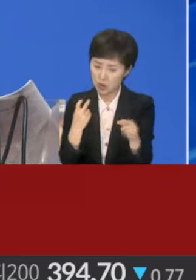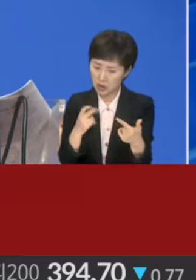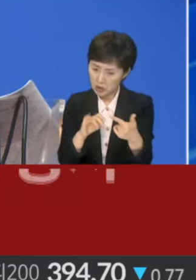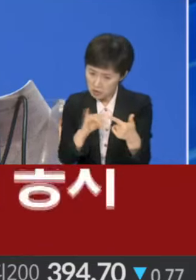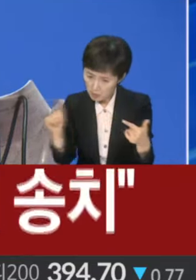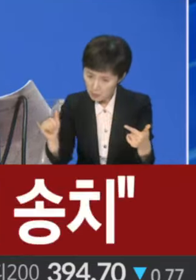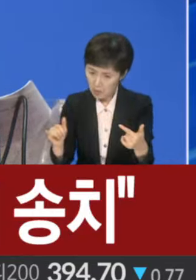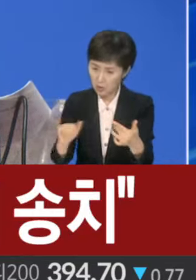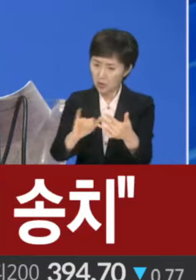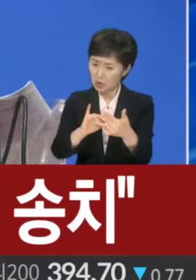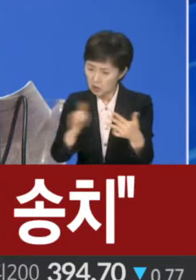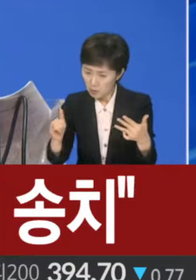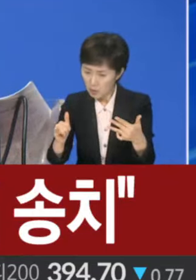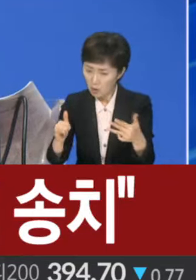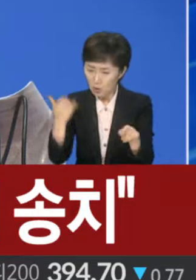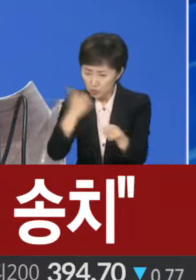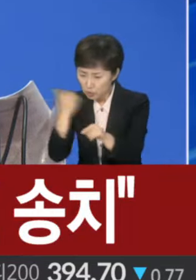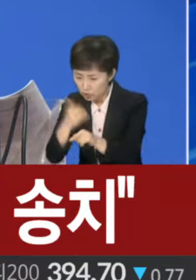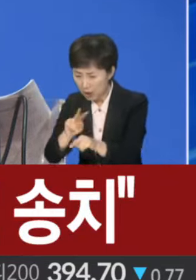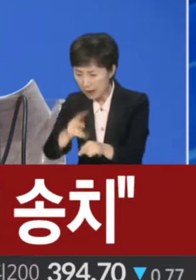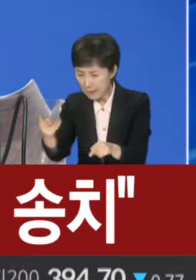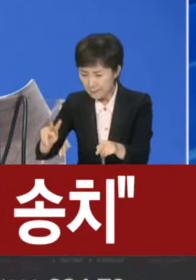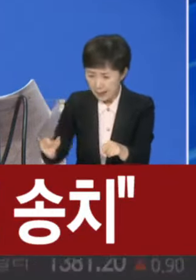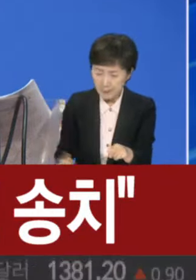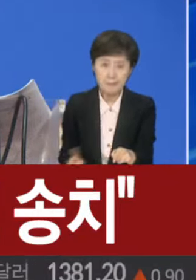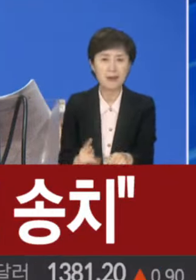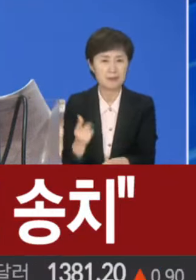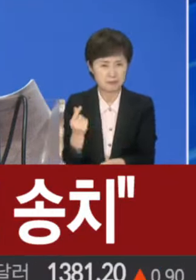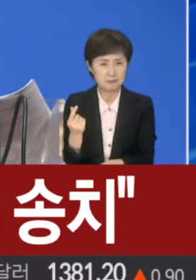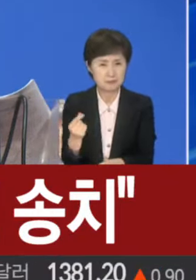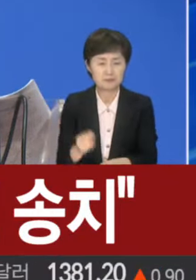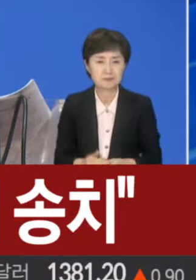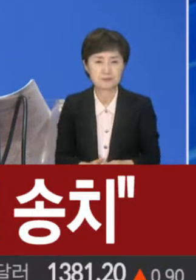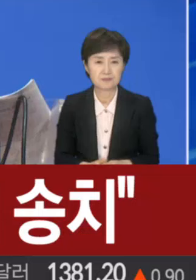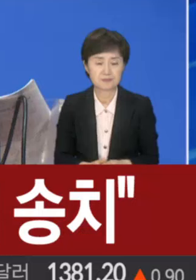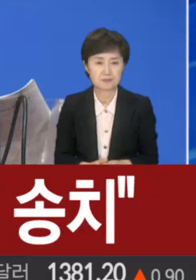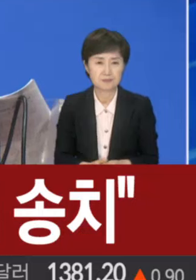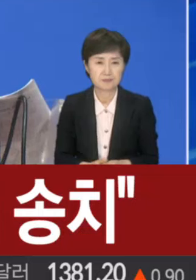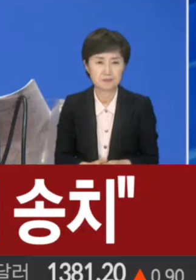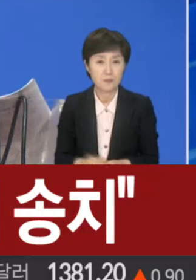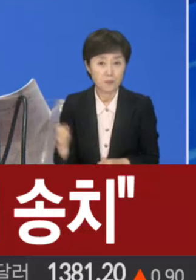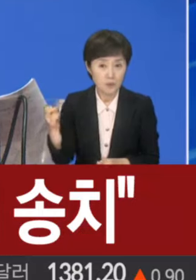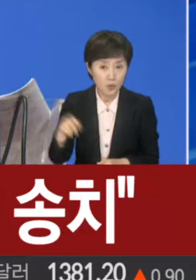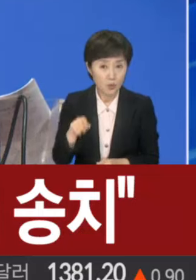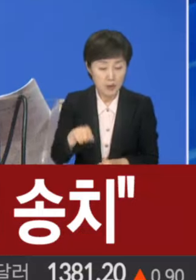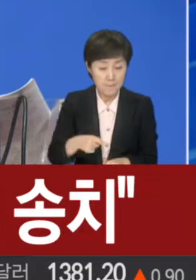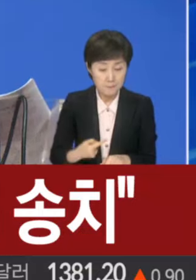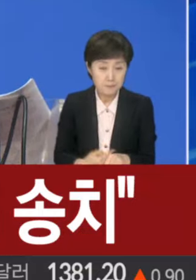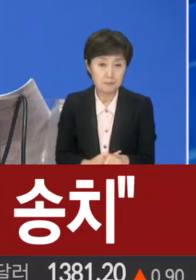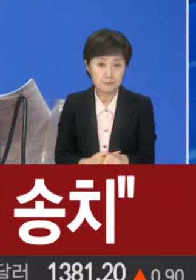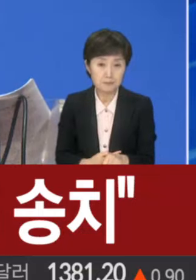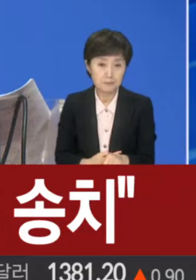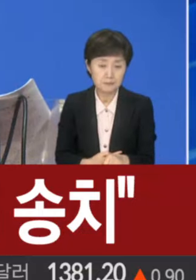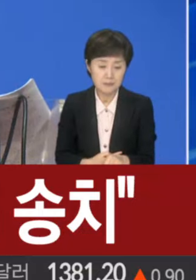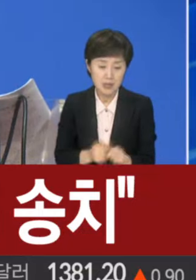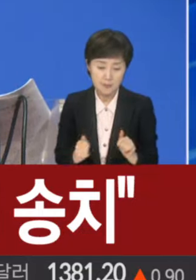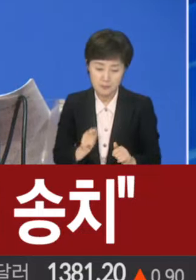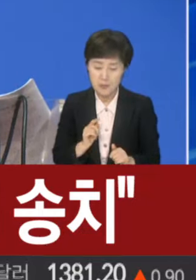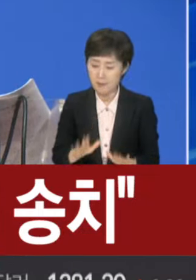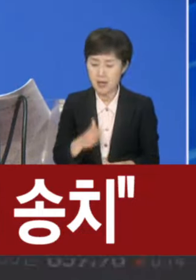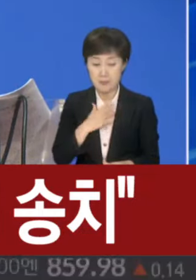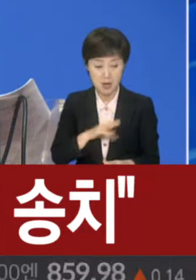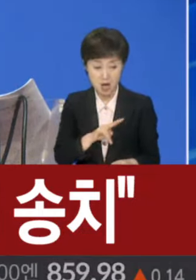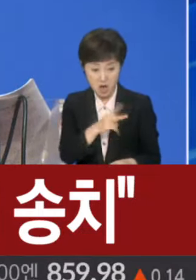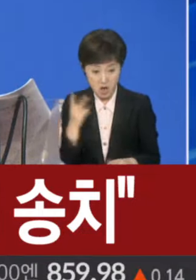적용할지 해석하고에 따라서 결론이 갈렸다 이렇게 보시면 될 것 같고요. 그리고 일각에서는 그렇기 때문에 기소를 해서